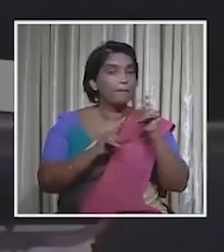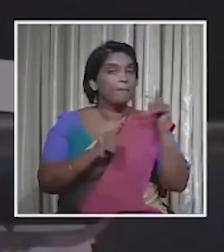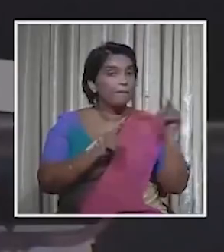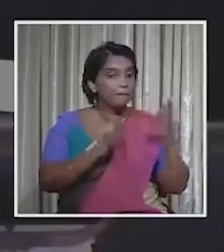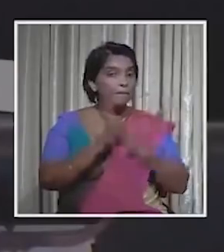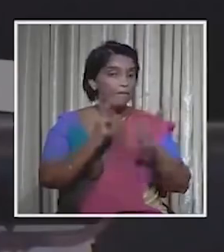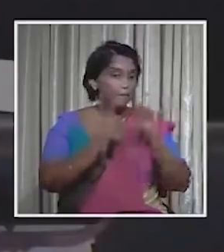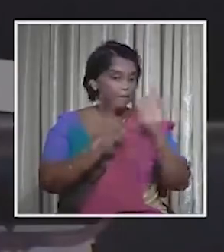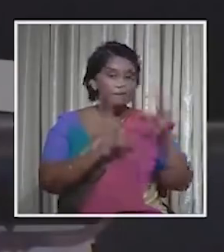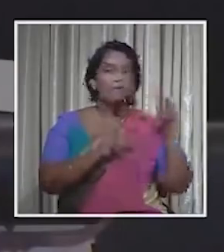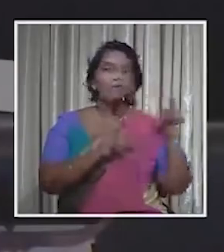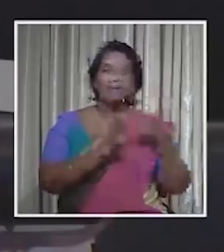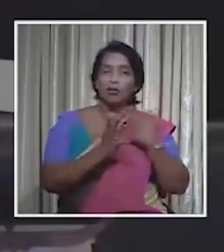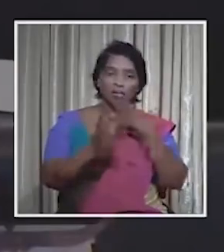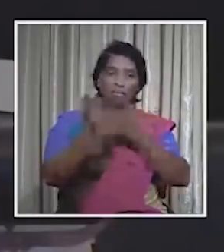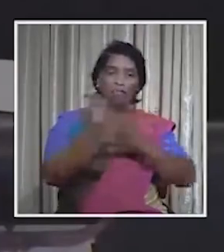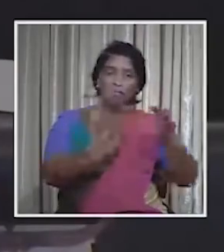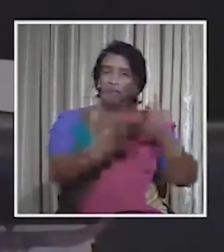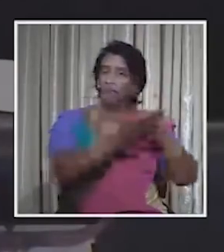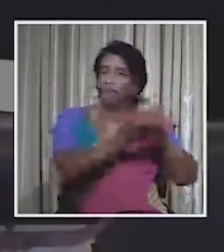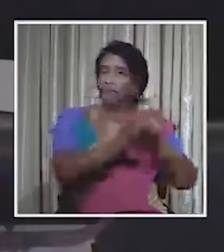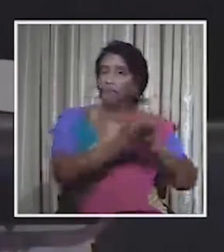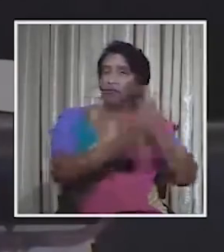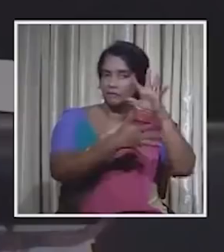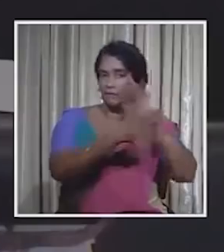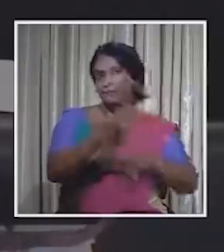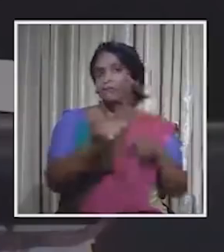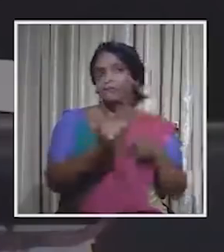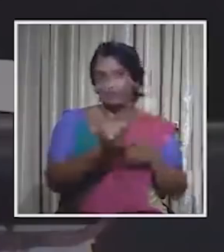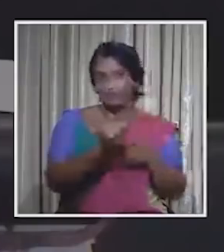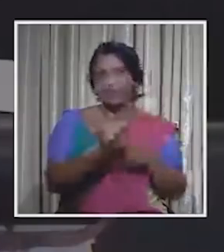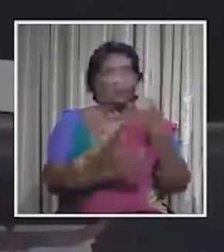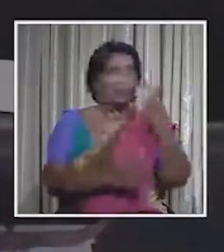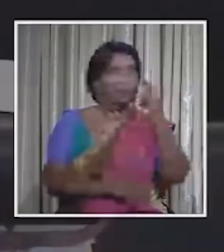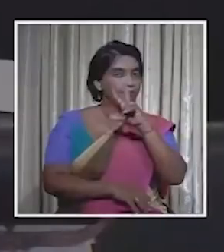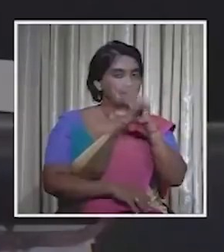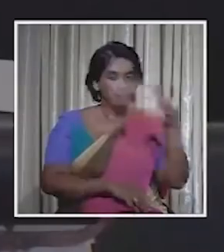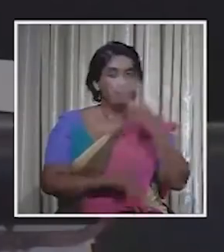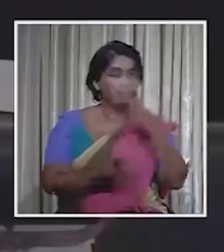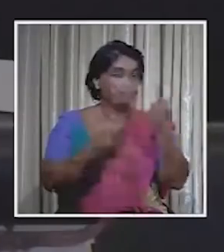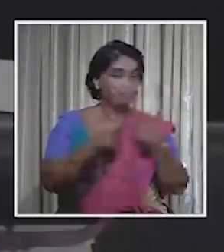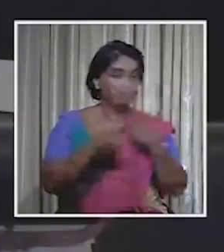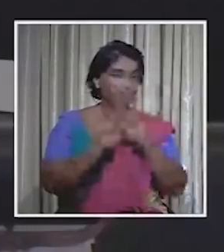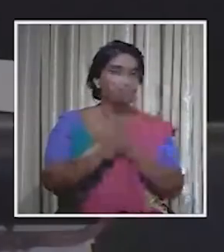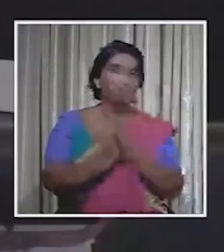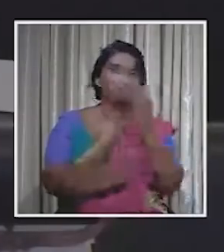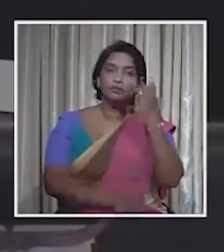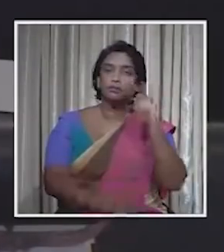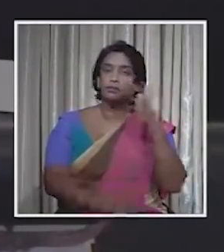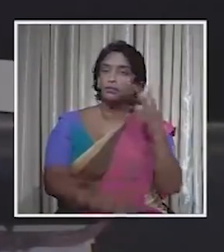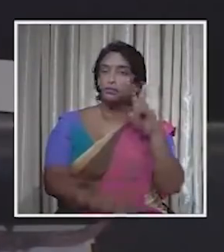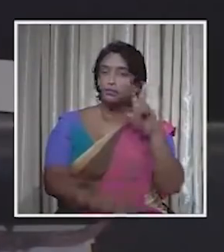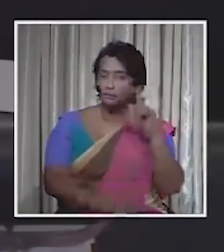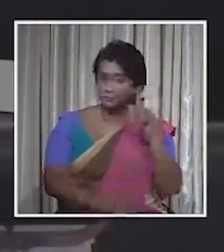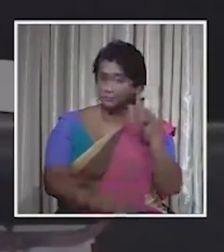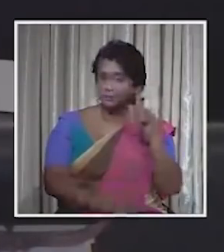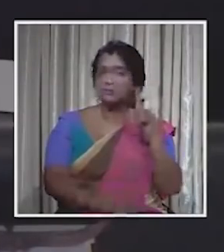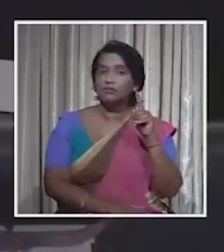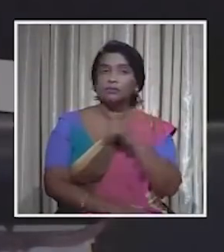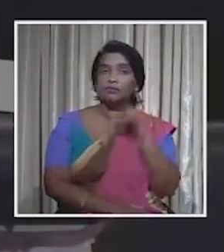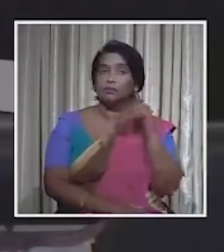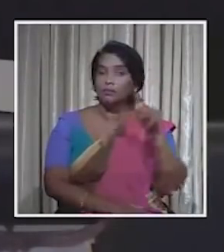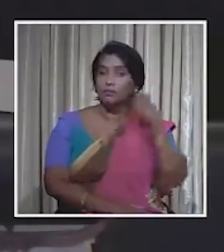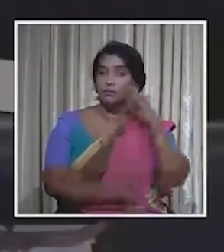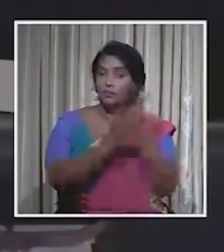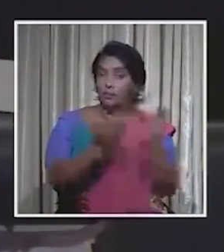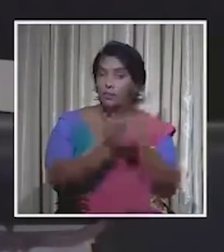உறுதி செய்வதற்கான சட்டப்பூர்வ வழிமுறைகள் எதுவும் அரசாங்கத்திடமில்லை. இந்த நபர்களையும் அரசாங்கம் கருத்தில் கொள்ள வேண்டும். பெண் தொழிலாளர்களின்